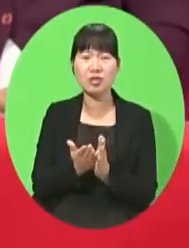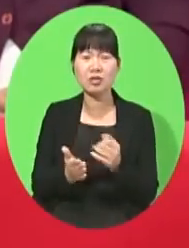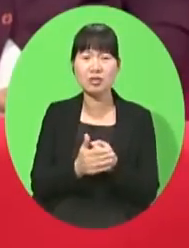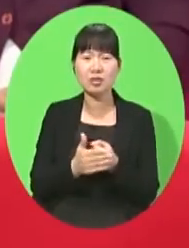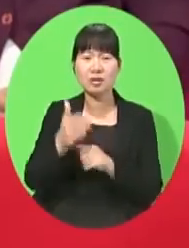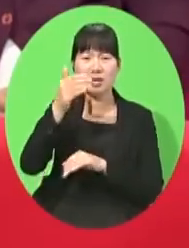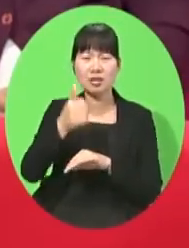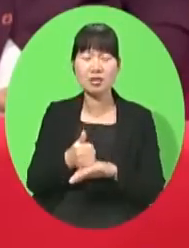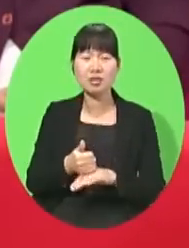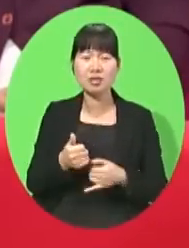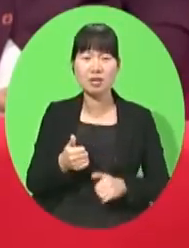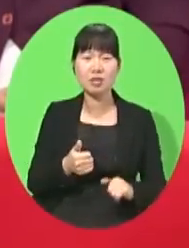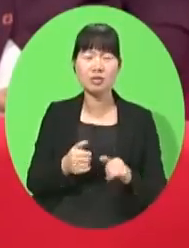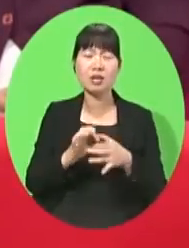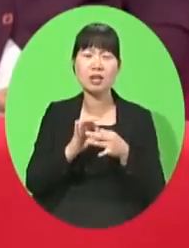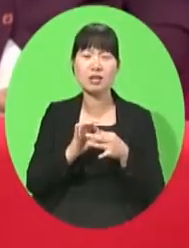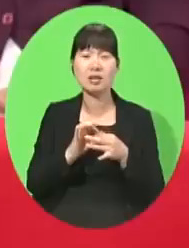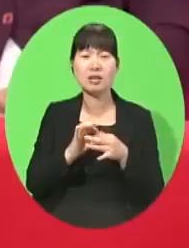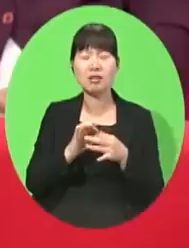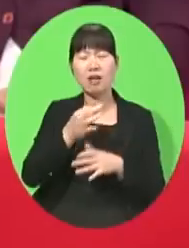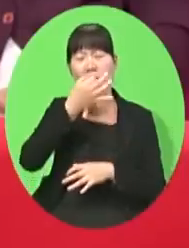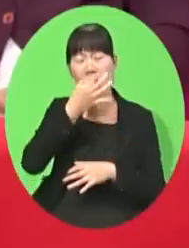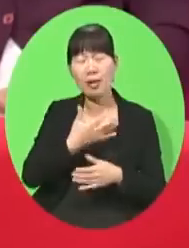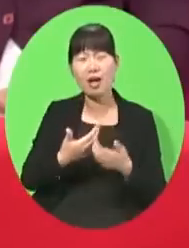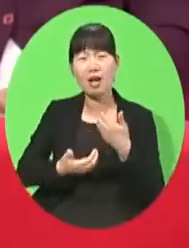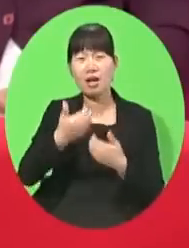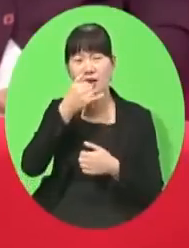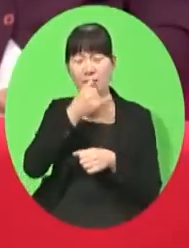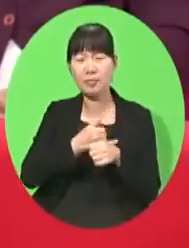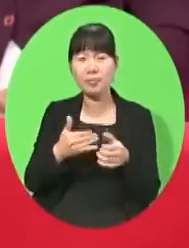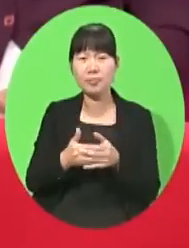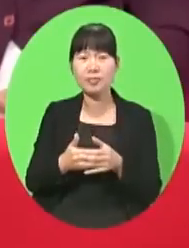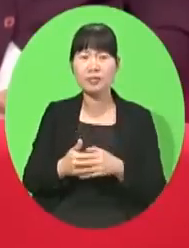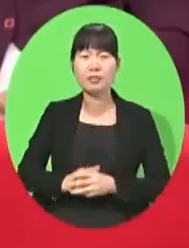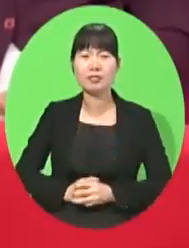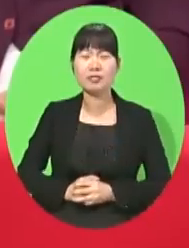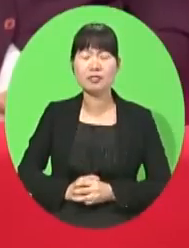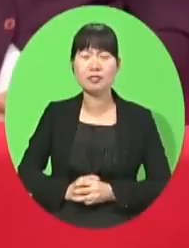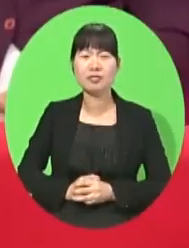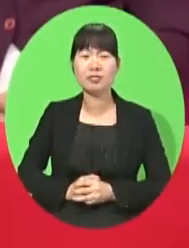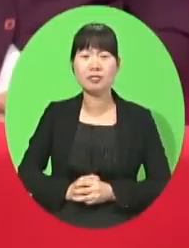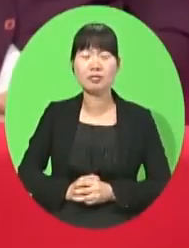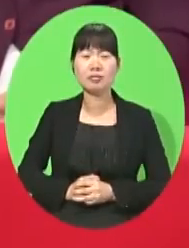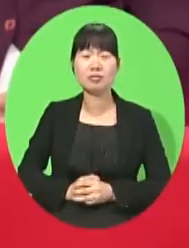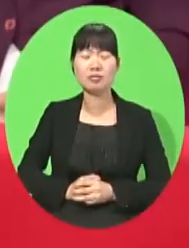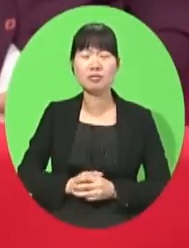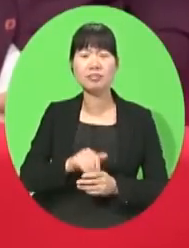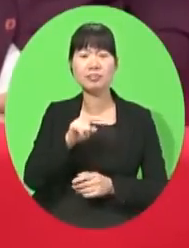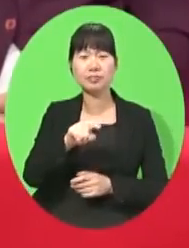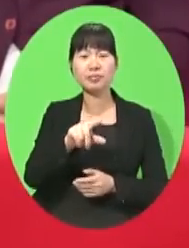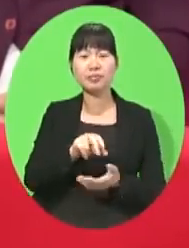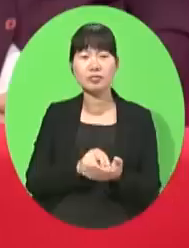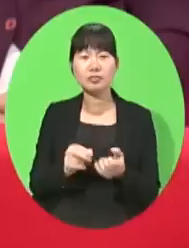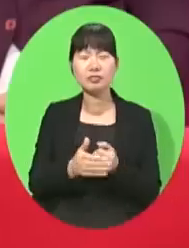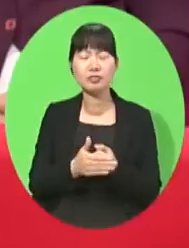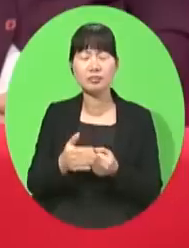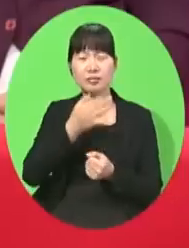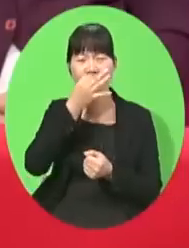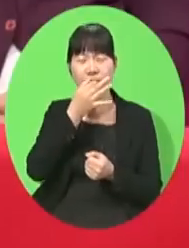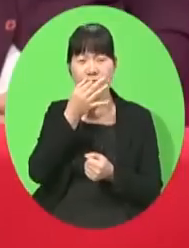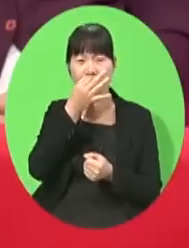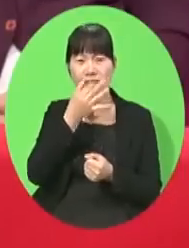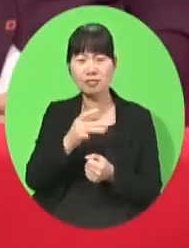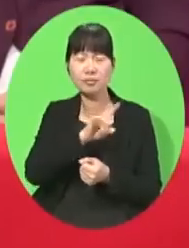인해서 나중에는 아이하고 관계가 많이 힘들어졌었고요. 점점 그 부분 때문에 힘들었던